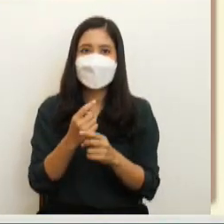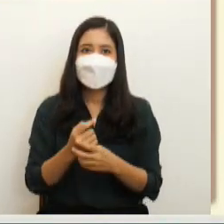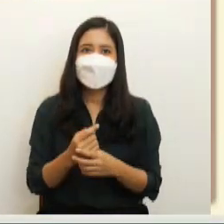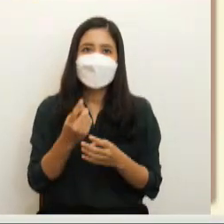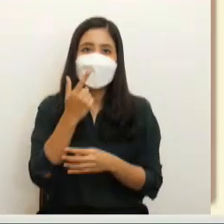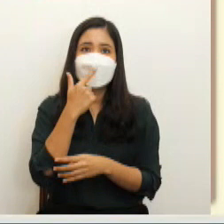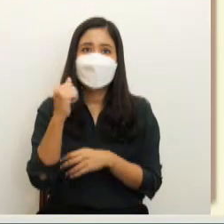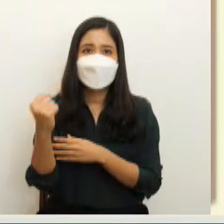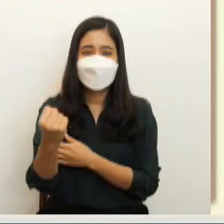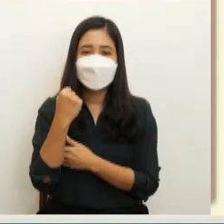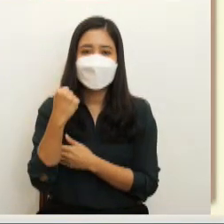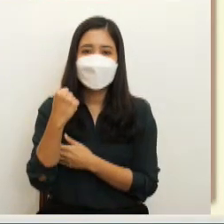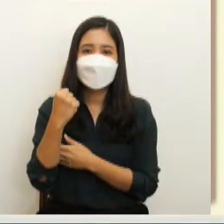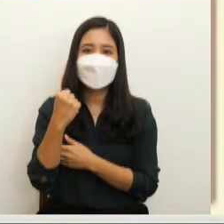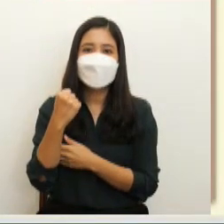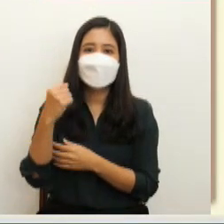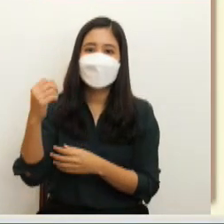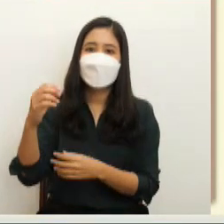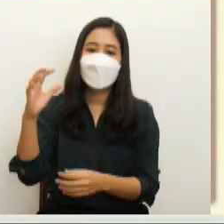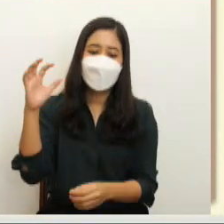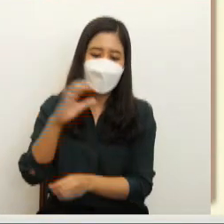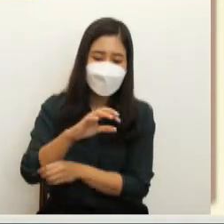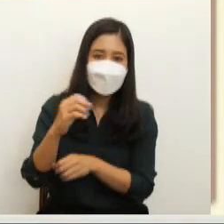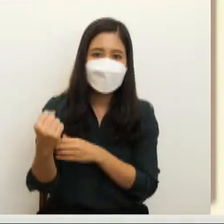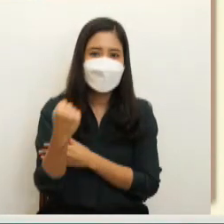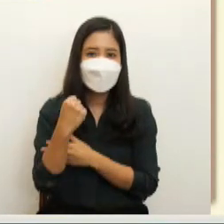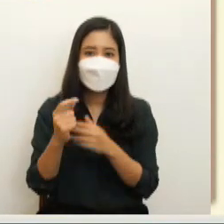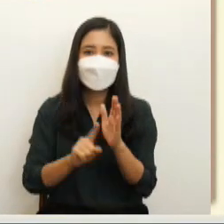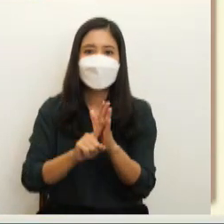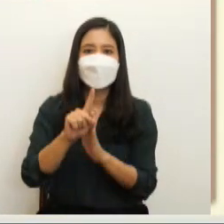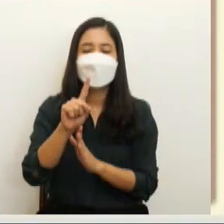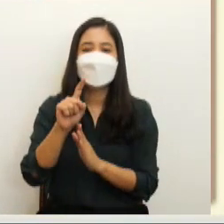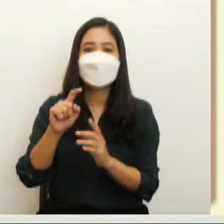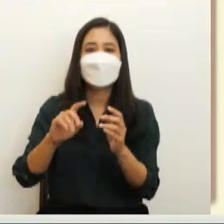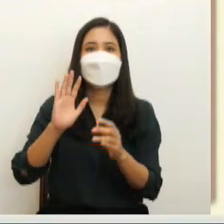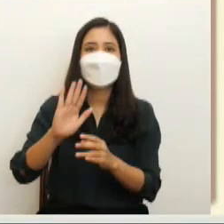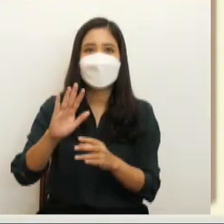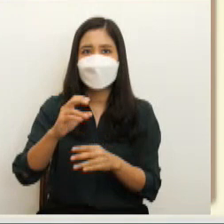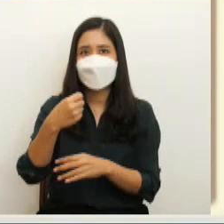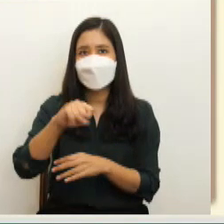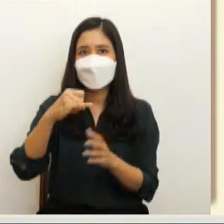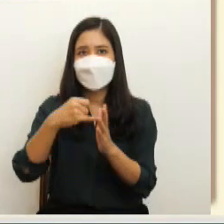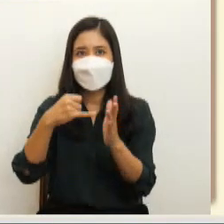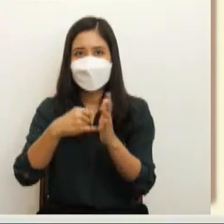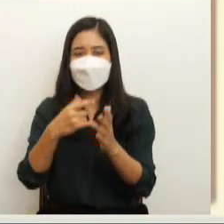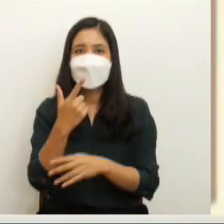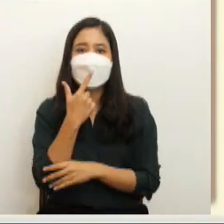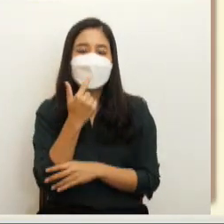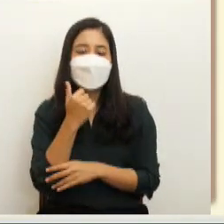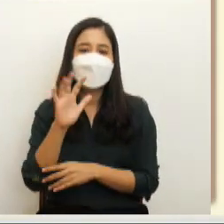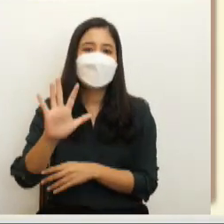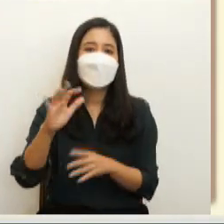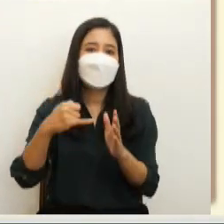งเข้มเนี่ยเขาเรียกพื้นที่ควบคุมสูงสุดและเข้มงวดมี10จังหวัดนะครับพื้นที่ควบคุมสูงสุดที่เป็นสีแดงมี5จังหวัดนะ